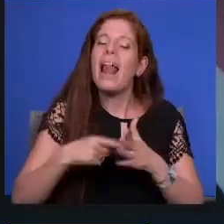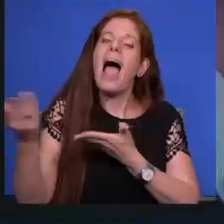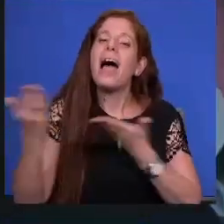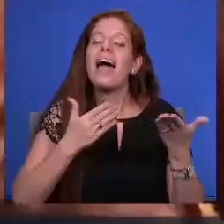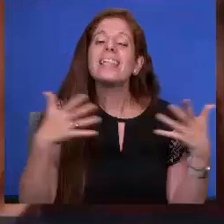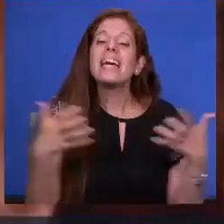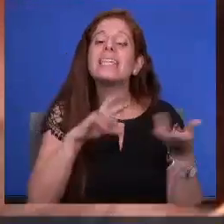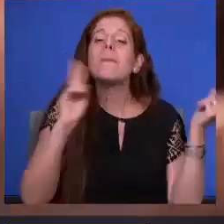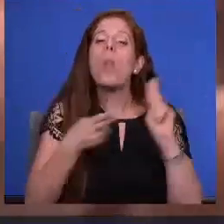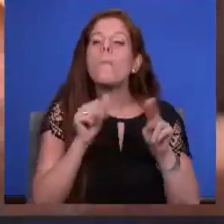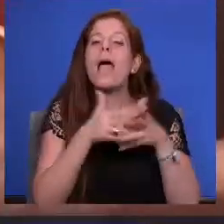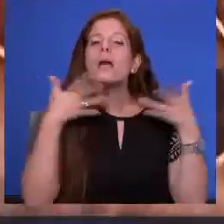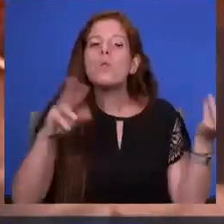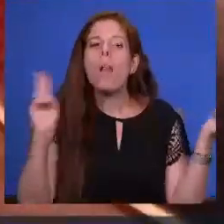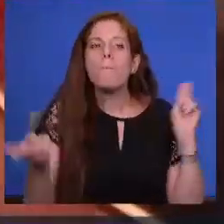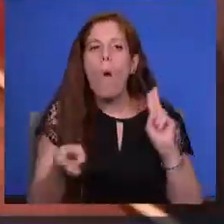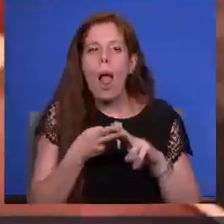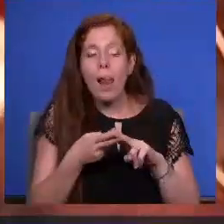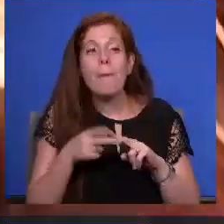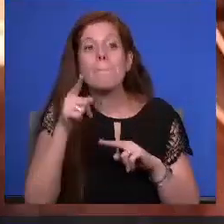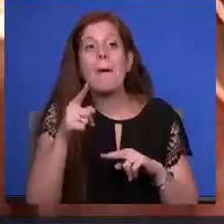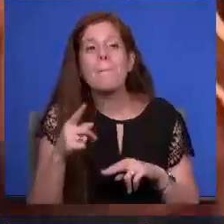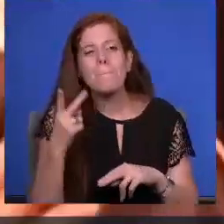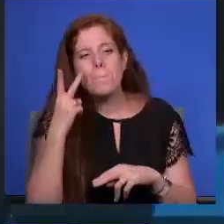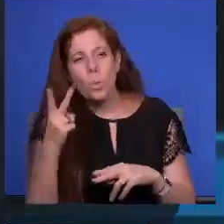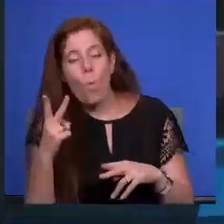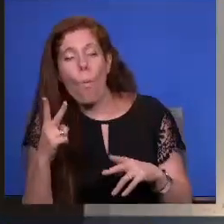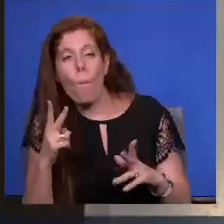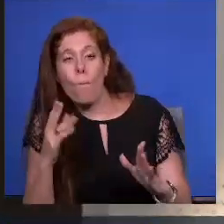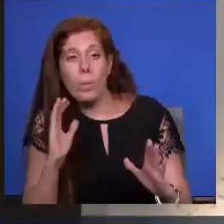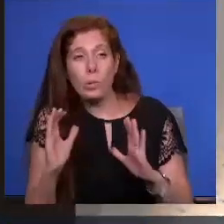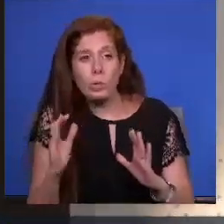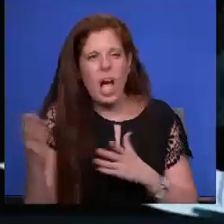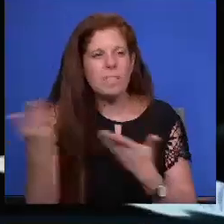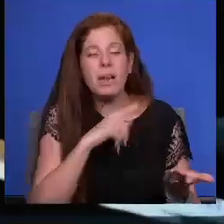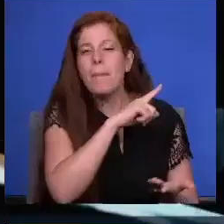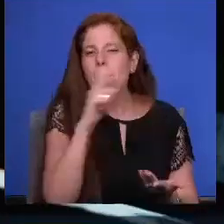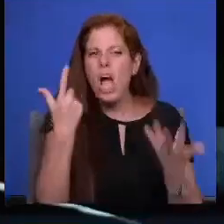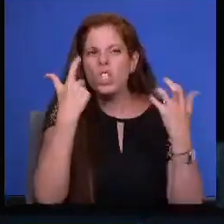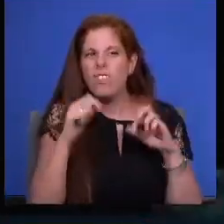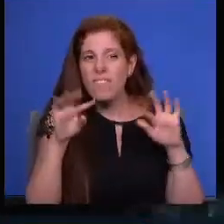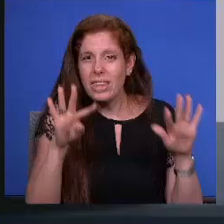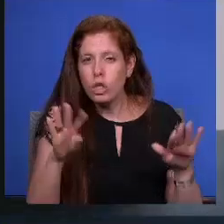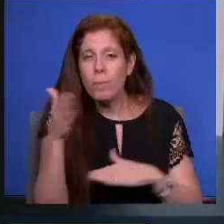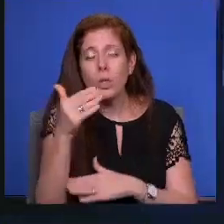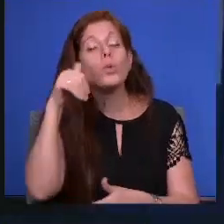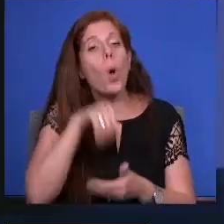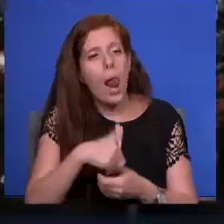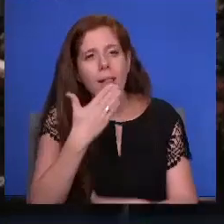בעולם. ביקור מתוקשר של יורש העצר בן סלמן בפריז, הזמנת 179 מדינות, כן, כולל